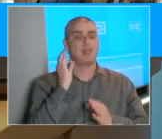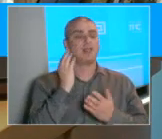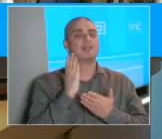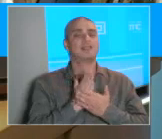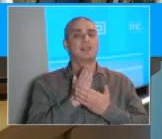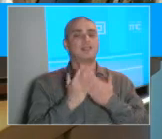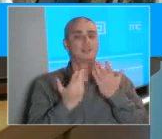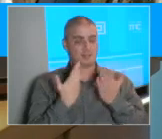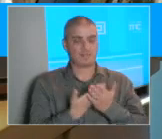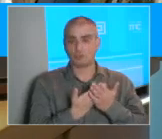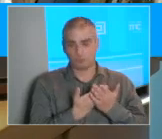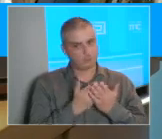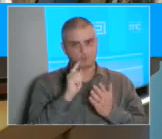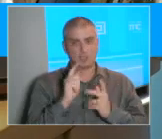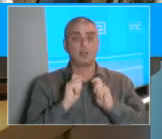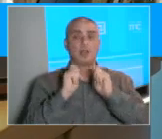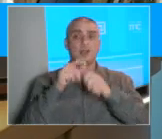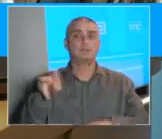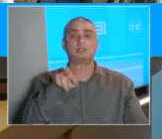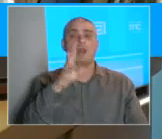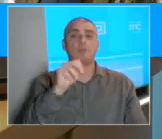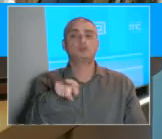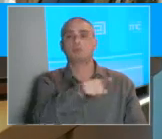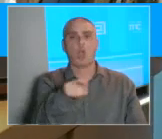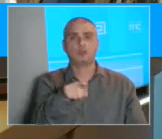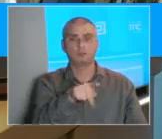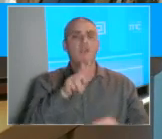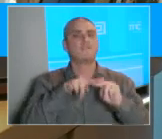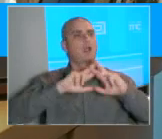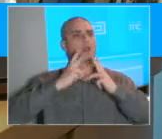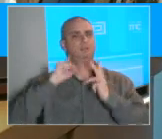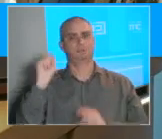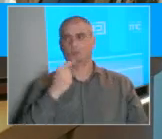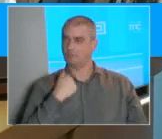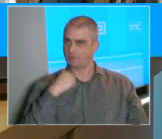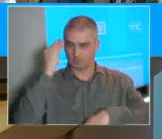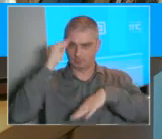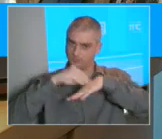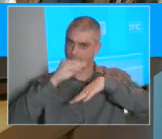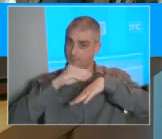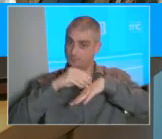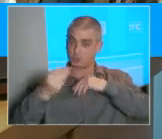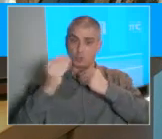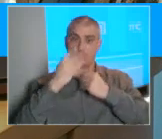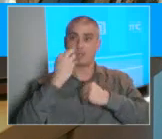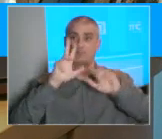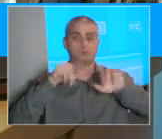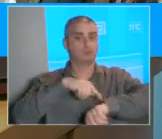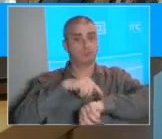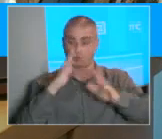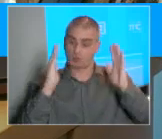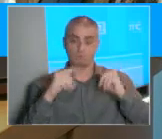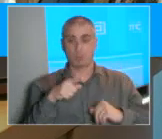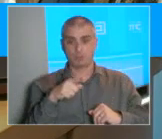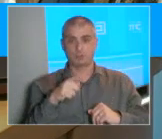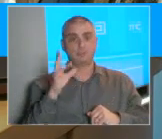והחשבון למחדל הזה צריך להימסר להן, ולאחר מכן לציבור הרחב, ואני מטריע ואומר שבעוד 48 שעות או פחות